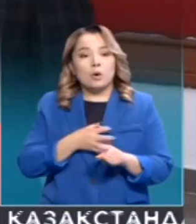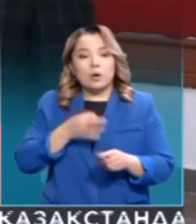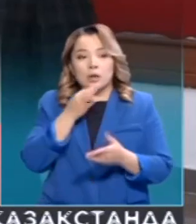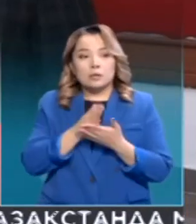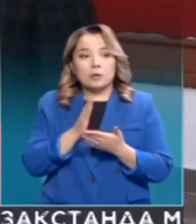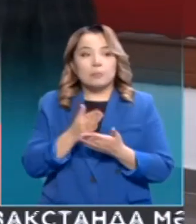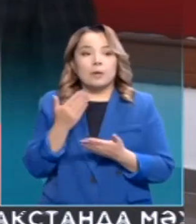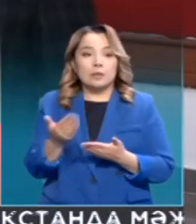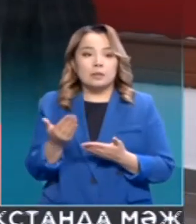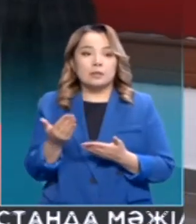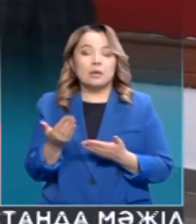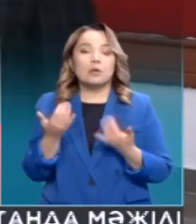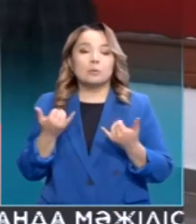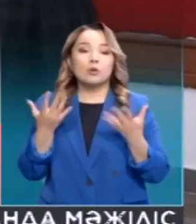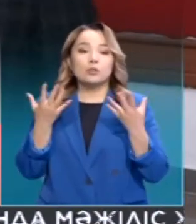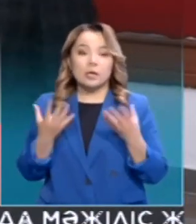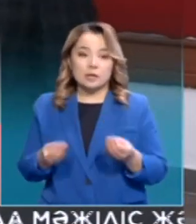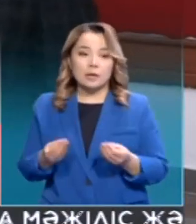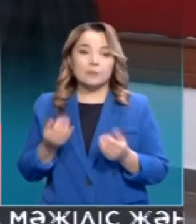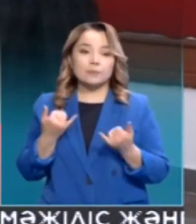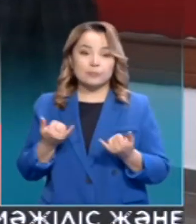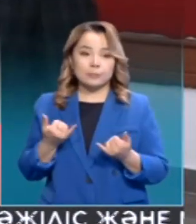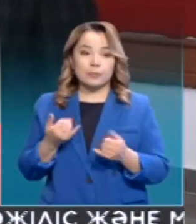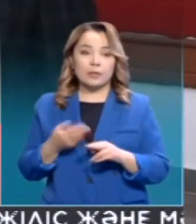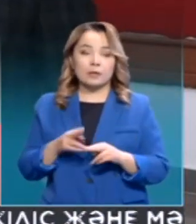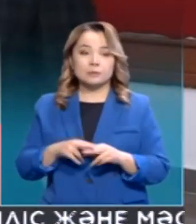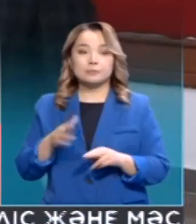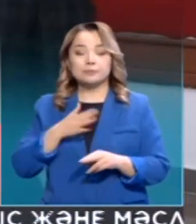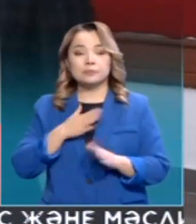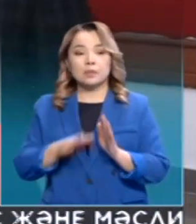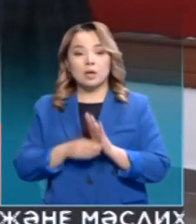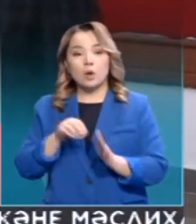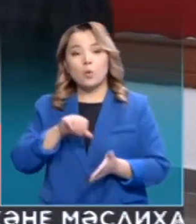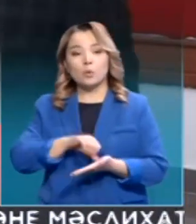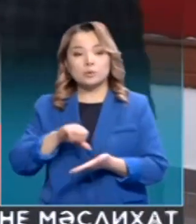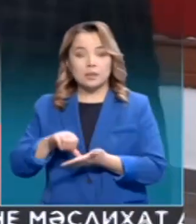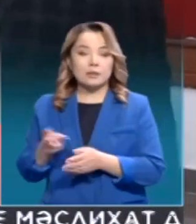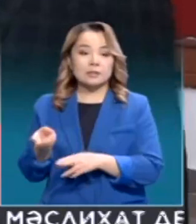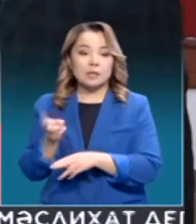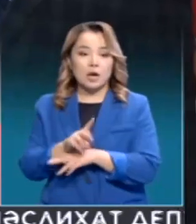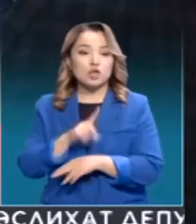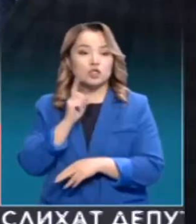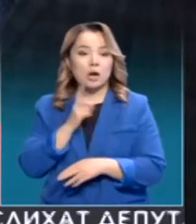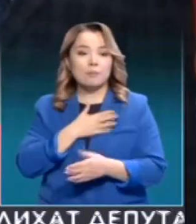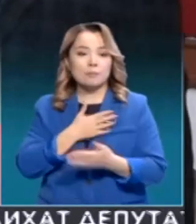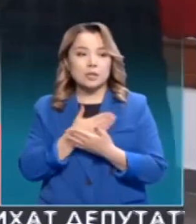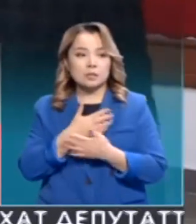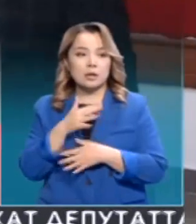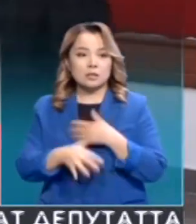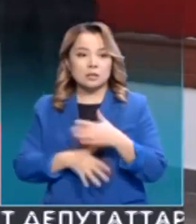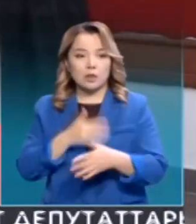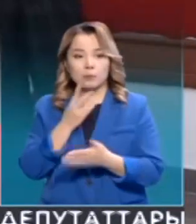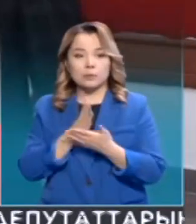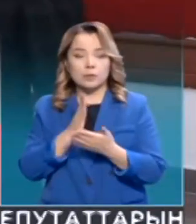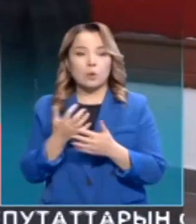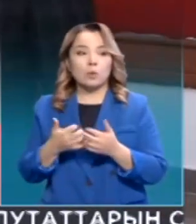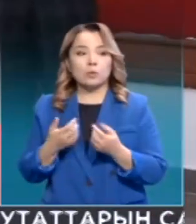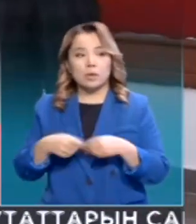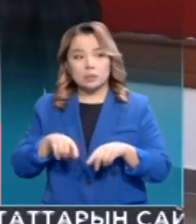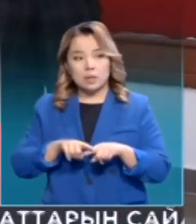жағдай, бүгін таңда әсіресе мынау мен болған сайлау учаскелерінде жастардың белсенділігі. Соның